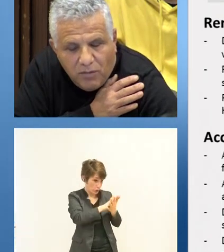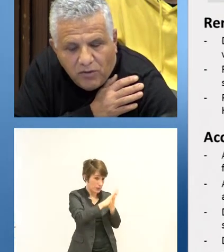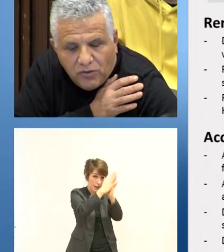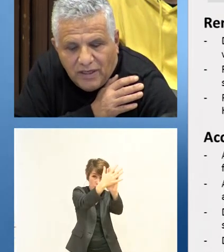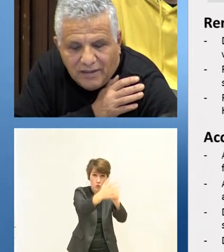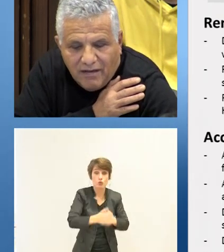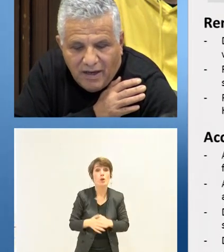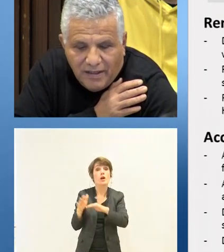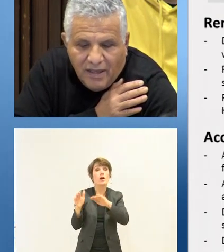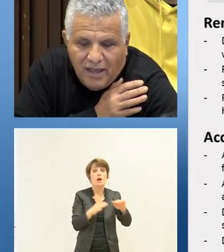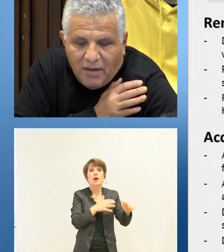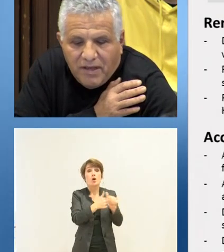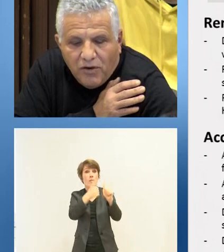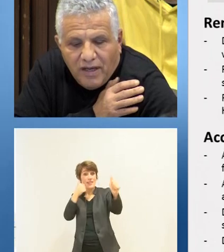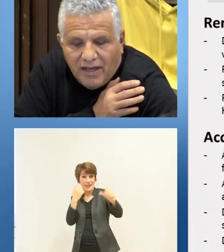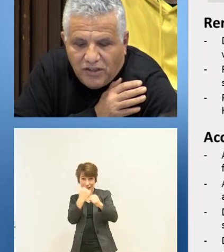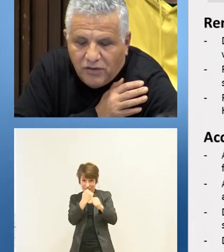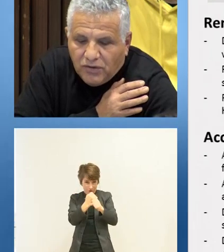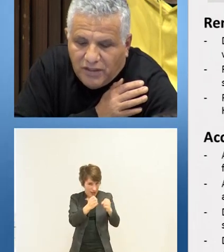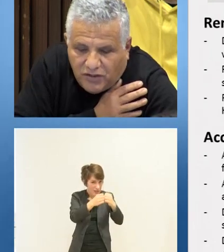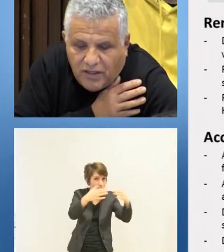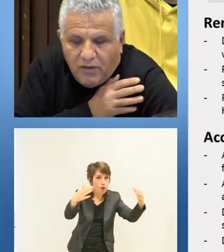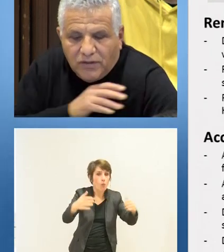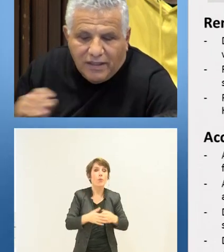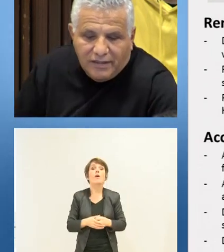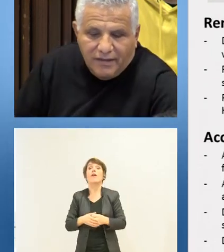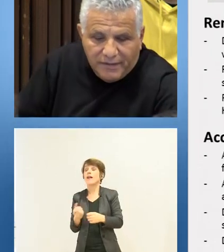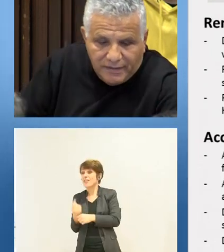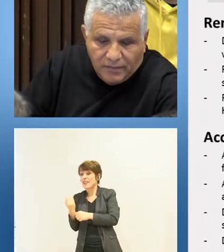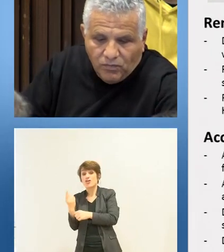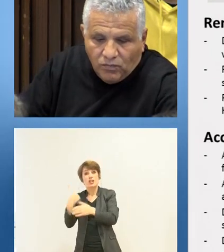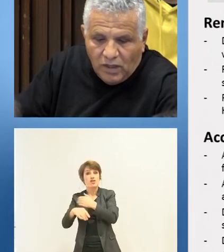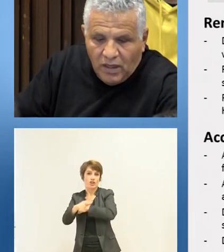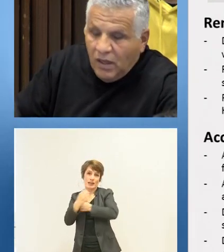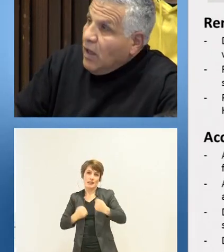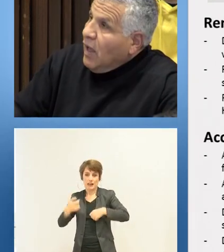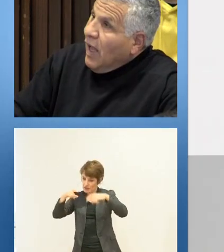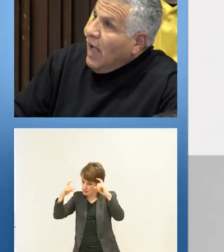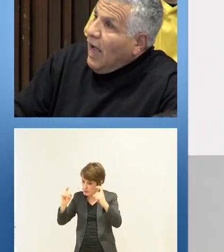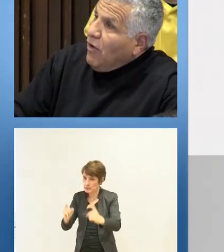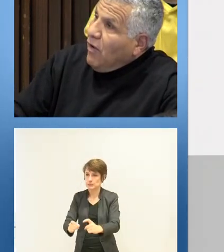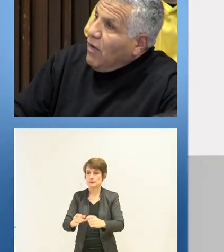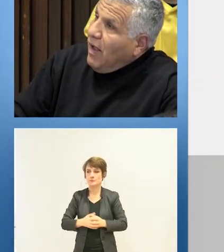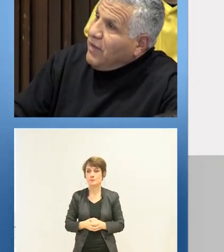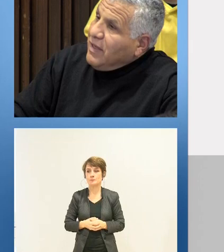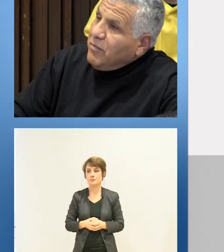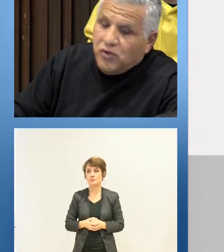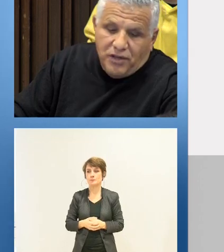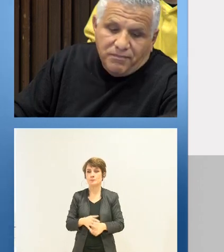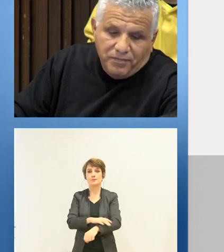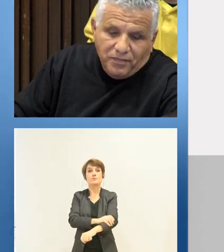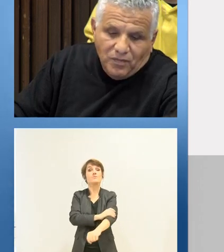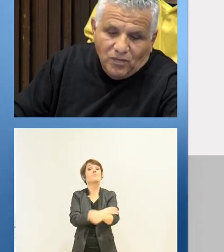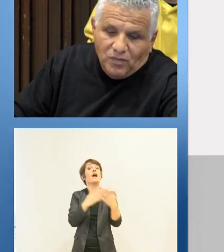du développement du télétravail et améliorer la gestion des déchets au sein des services alors avec quel